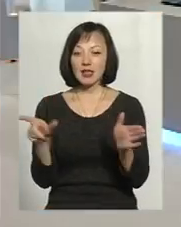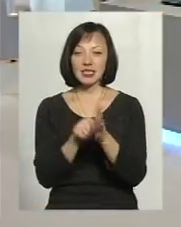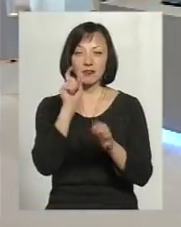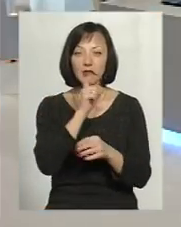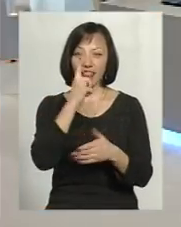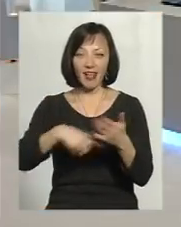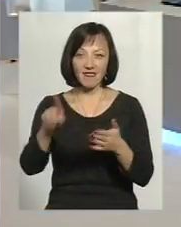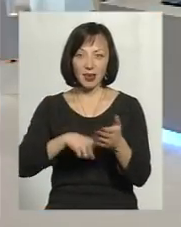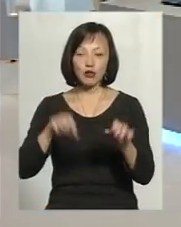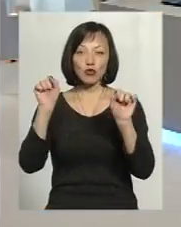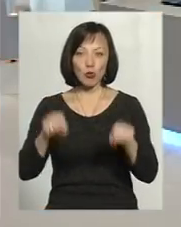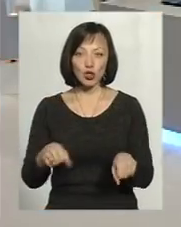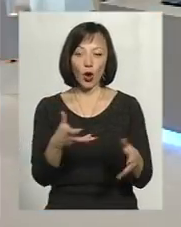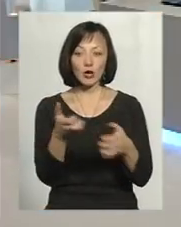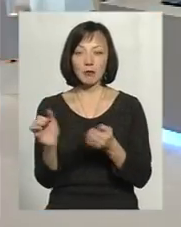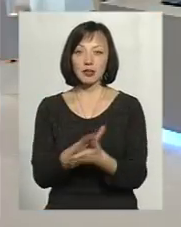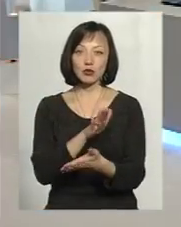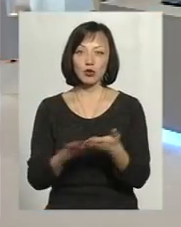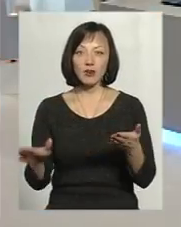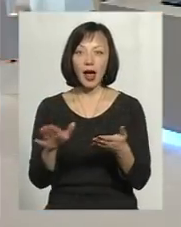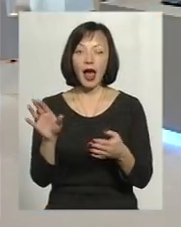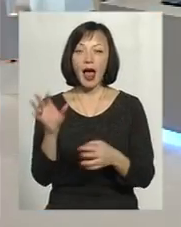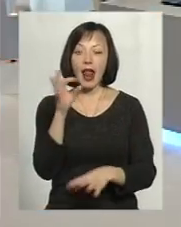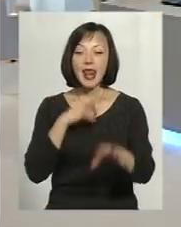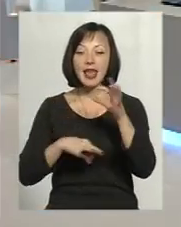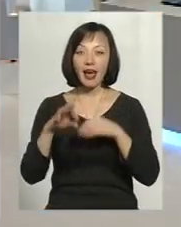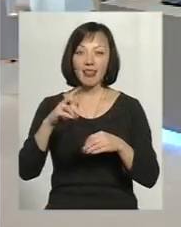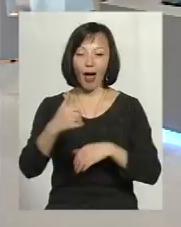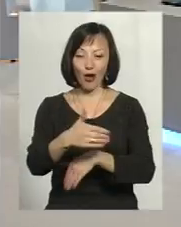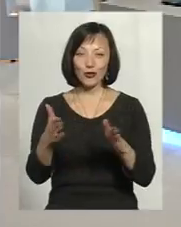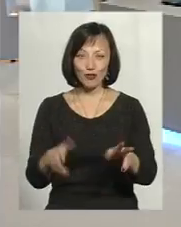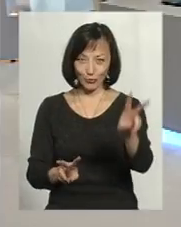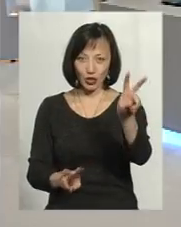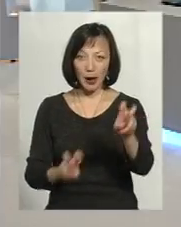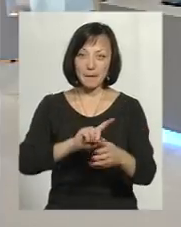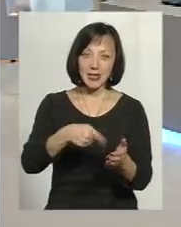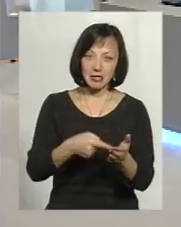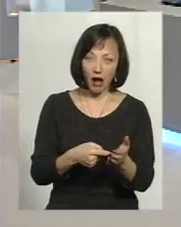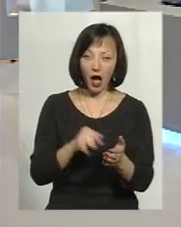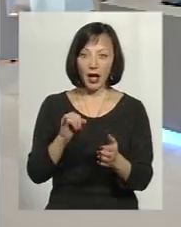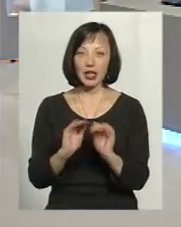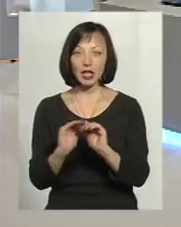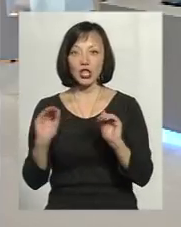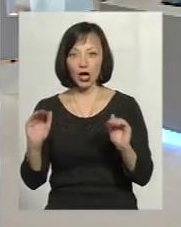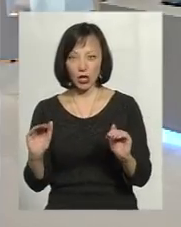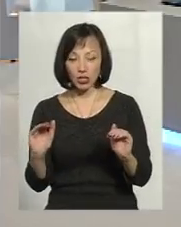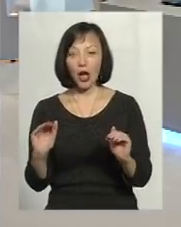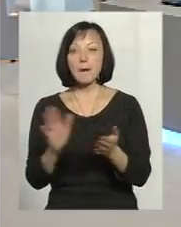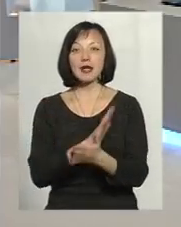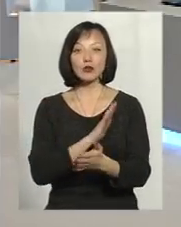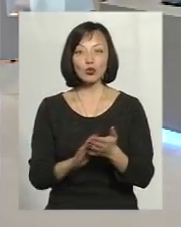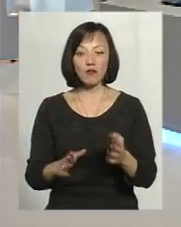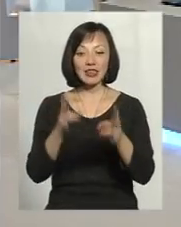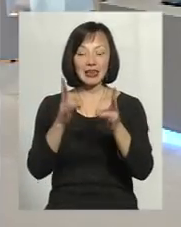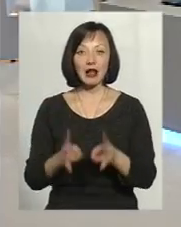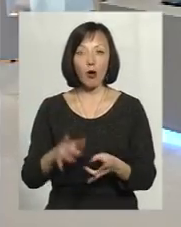не вірять, що можна отримати безкоштовні ліки на тумбочку. У нас міська і міська дитяча безкоштовні ліки на тумбочку. Безкоштовний травмпункт,